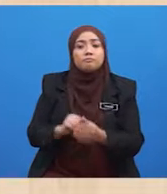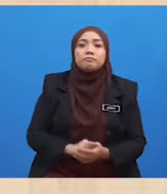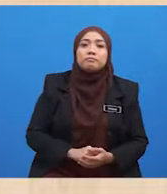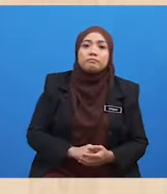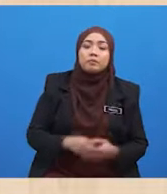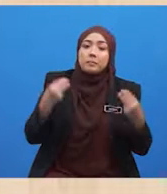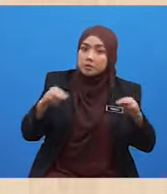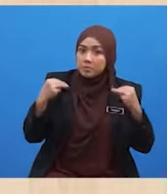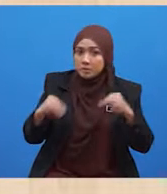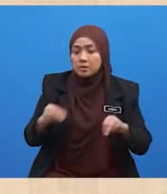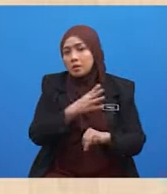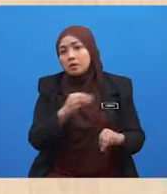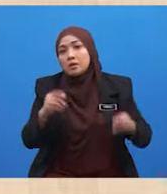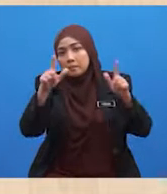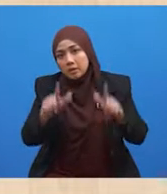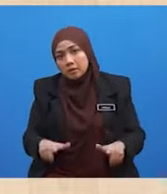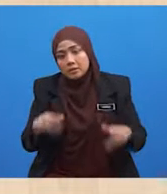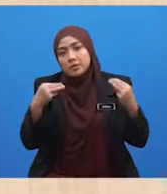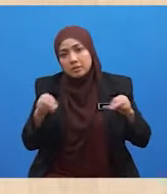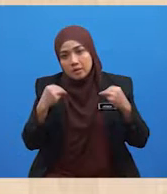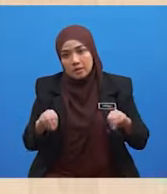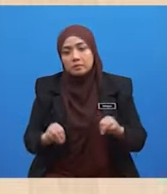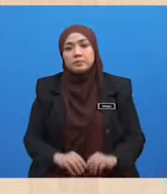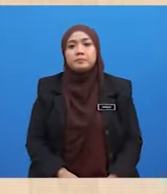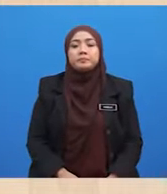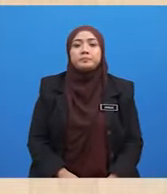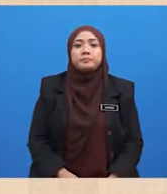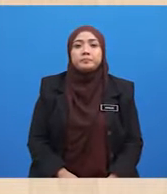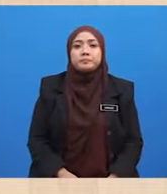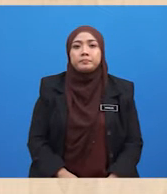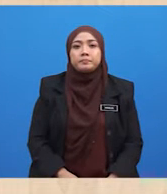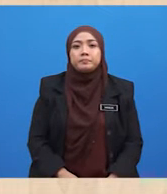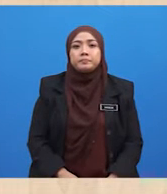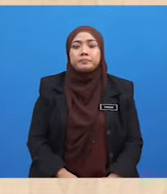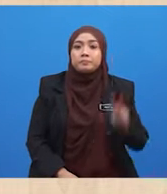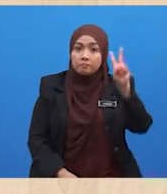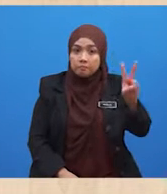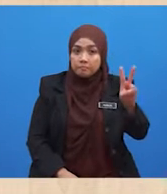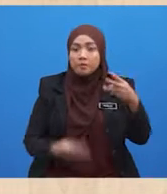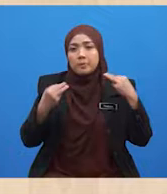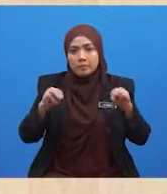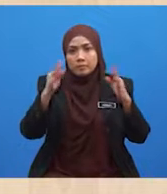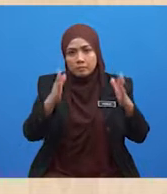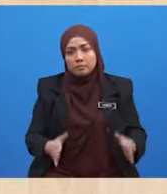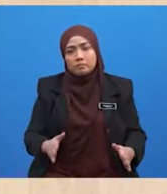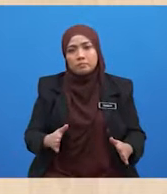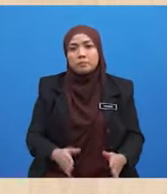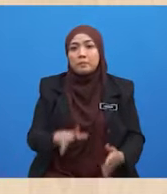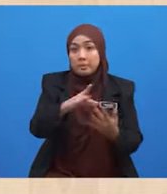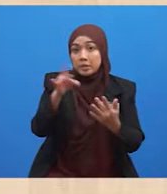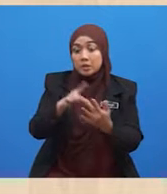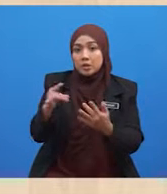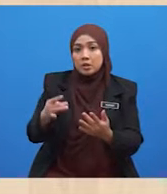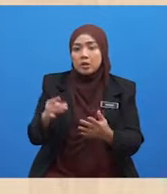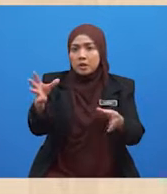penasaran pasaran dan peletakkan pasaran kemudian pemasakan memilih segmen yang